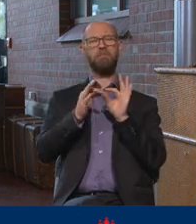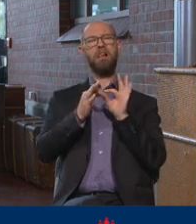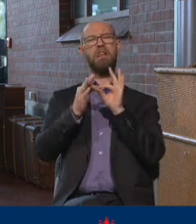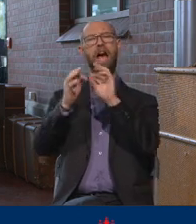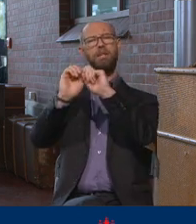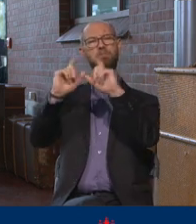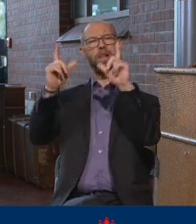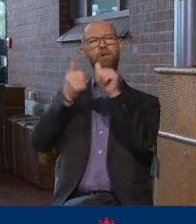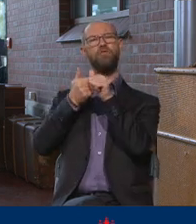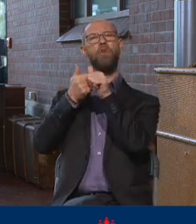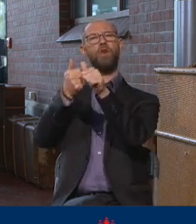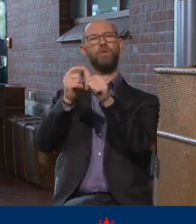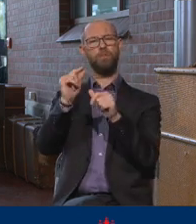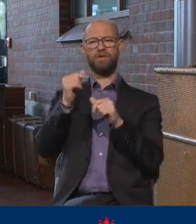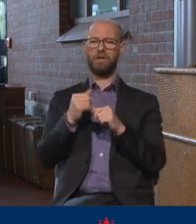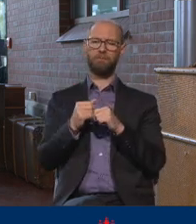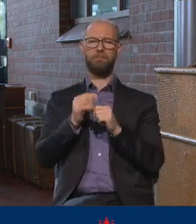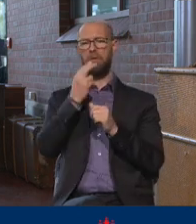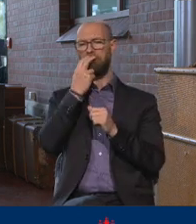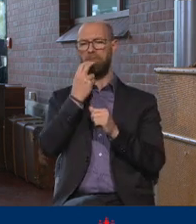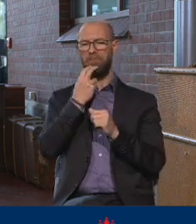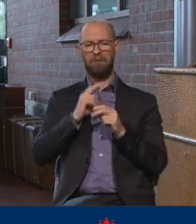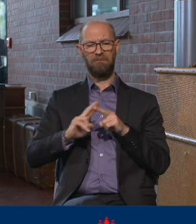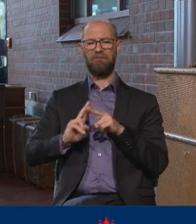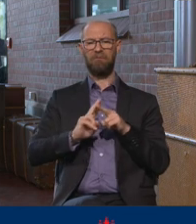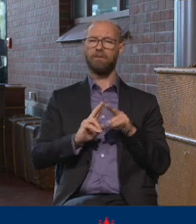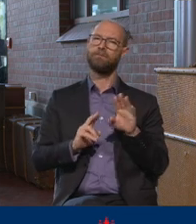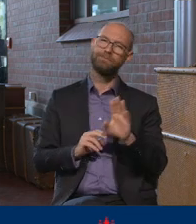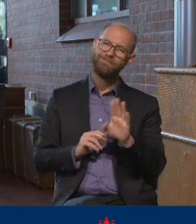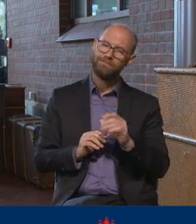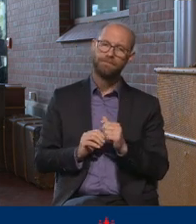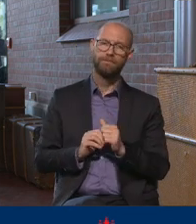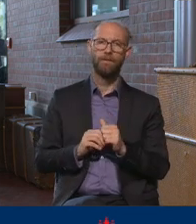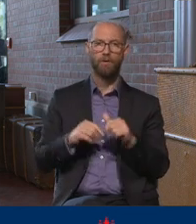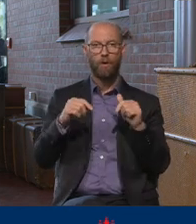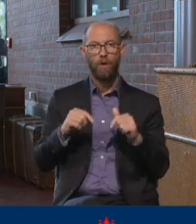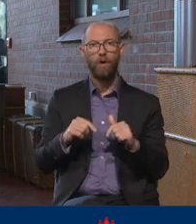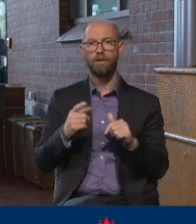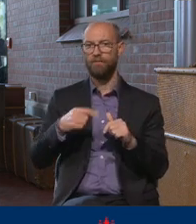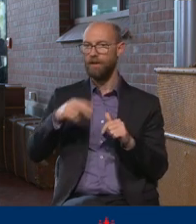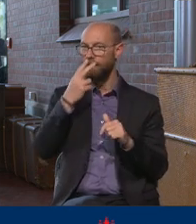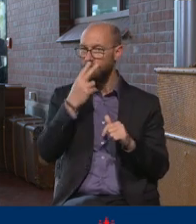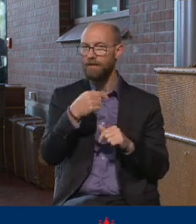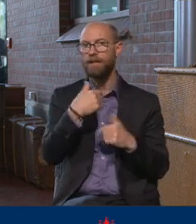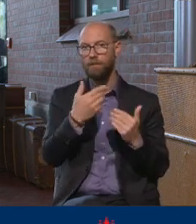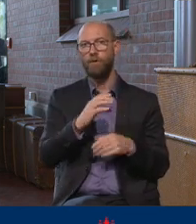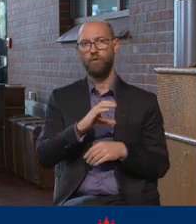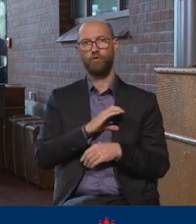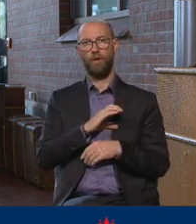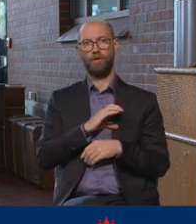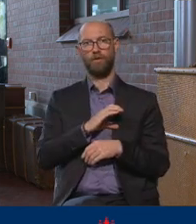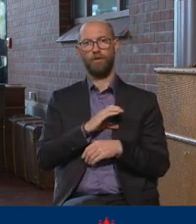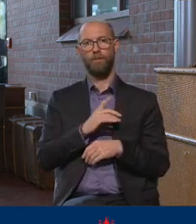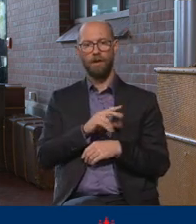ein bisschen sag ich mal unreflektiert nachzuhängen und ich glaube die chance mit dem was wir heute gesehen hat besteht schon darin über einen relativ